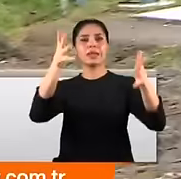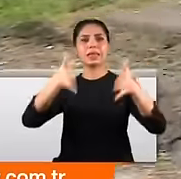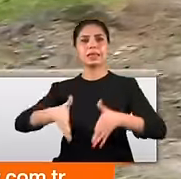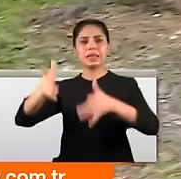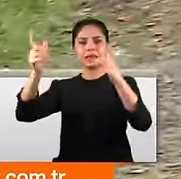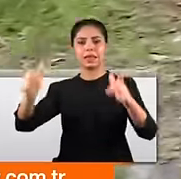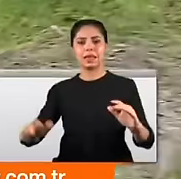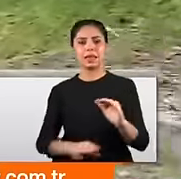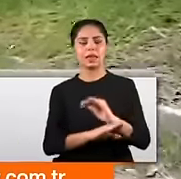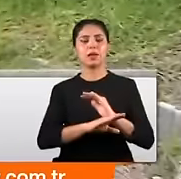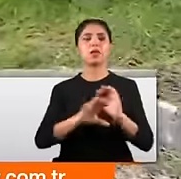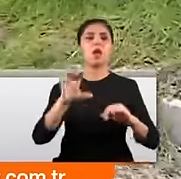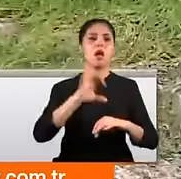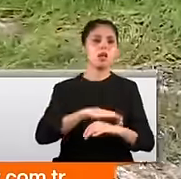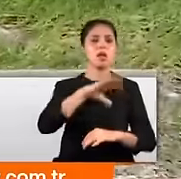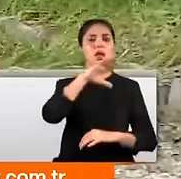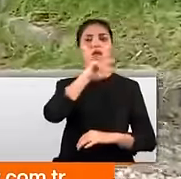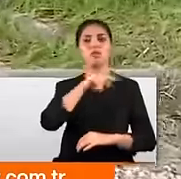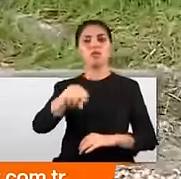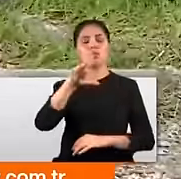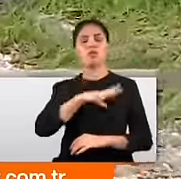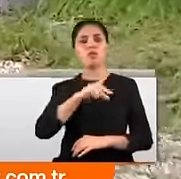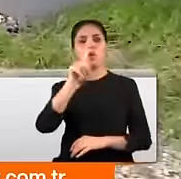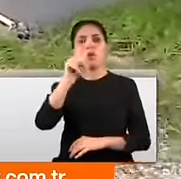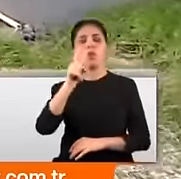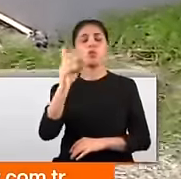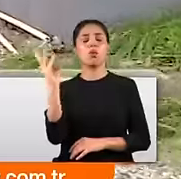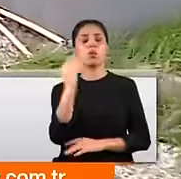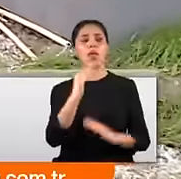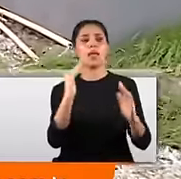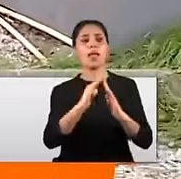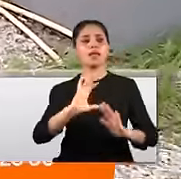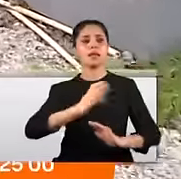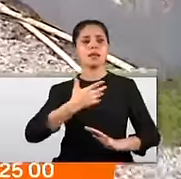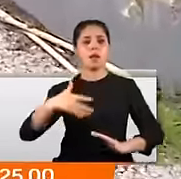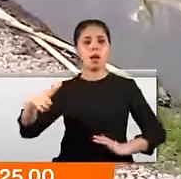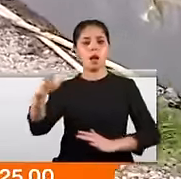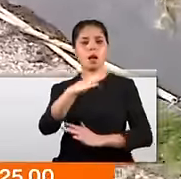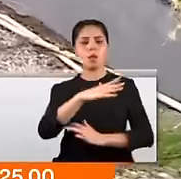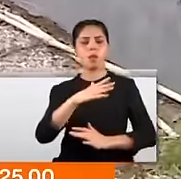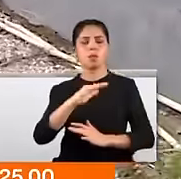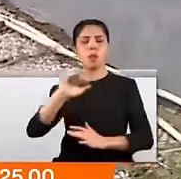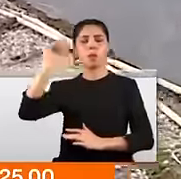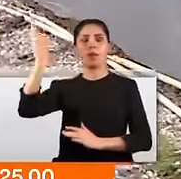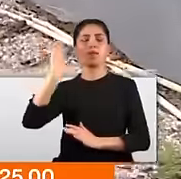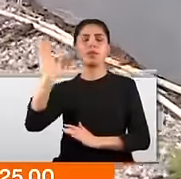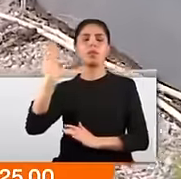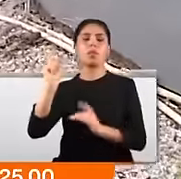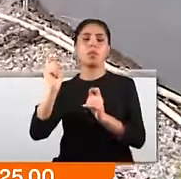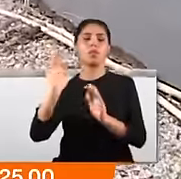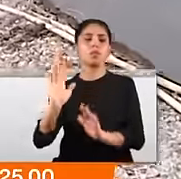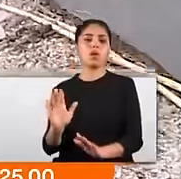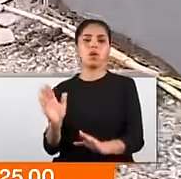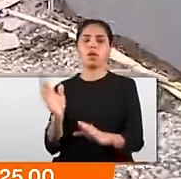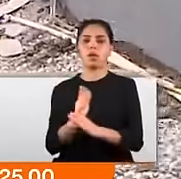ve yaşlılar da var. Bununla birlikte 19 villa sakininden birçoğu başka yerlere gitmek zorunda kaldı.